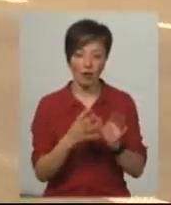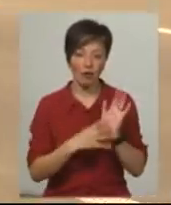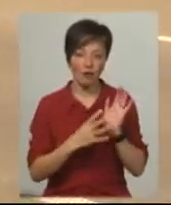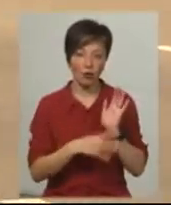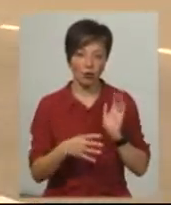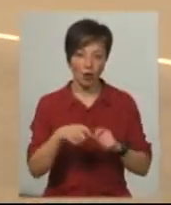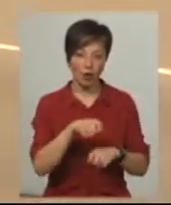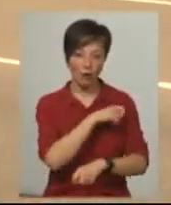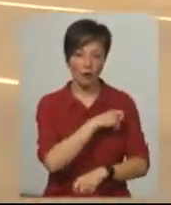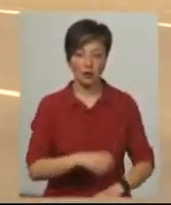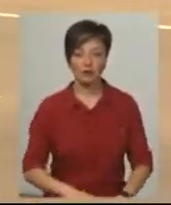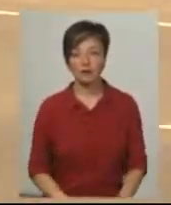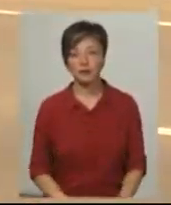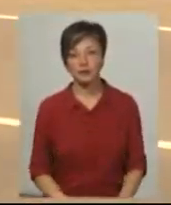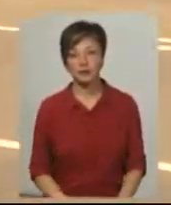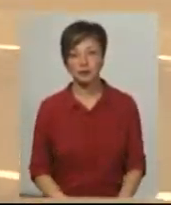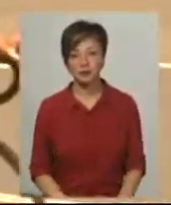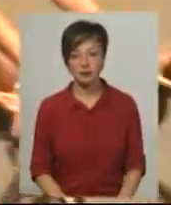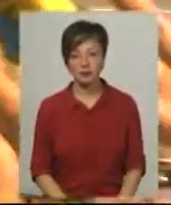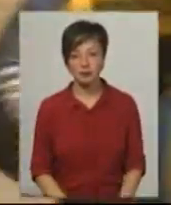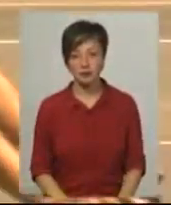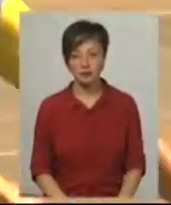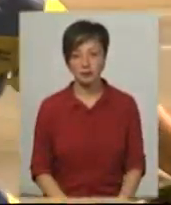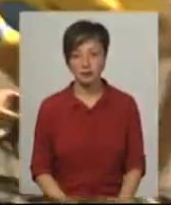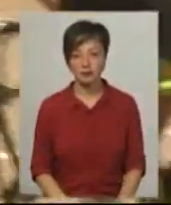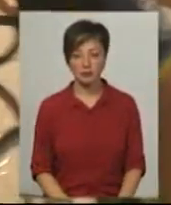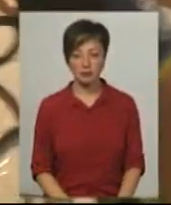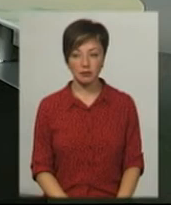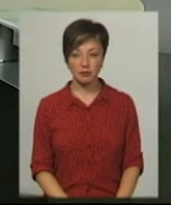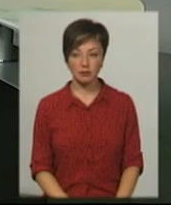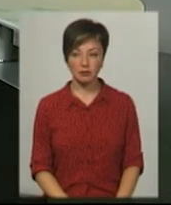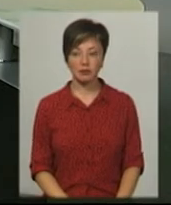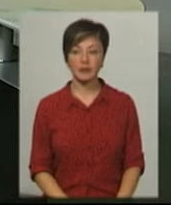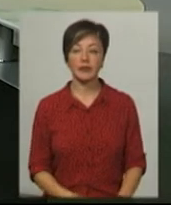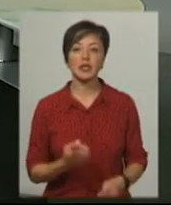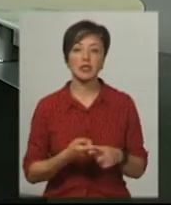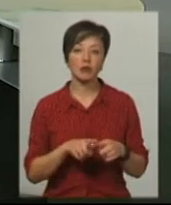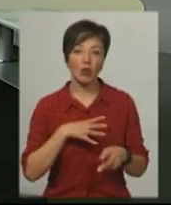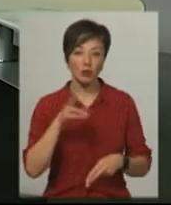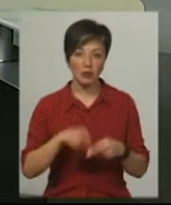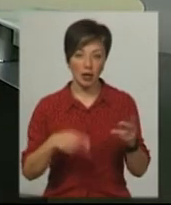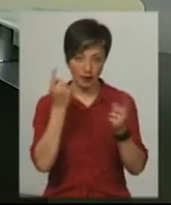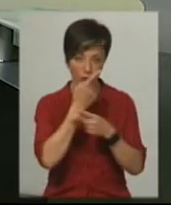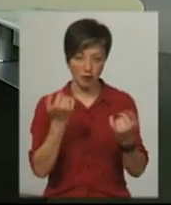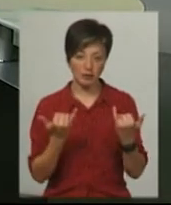90. Валерія Ковальчук, Віктор Кривий. Новини на Суспільному. Хмельницький. Це була остання